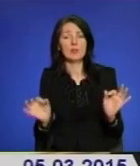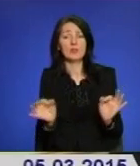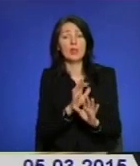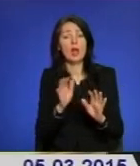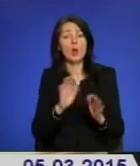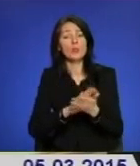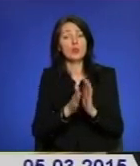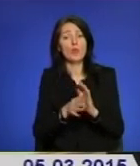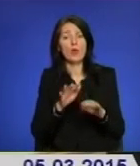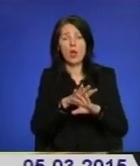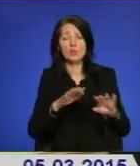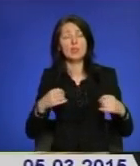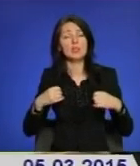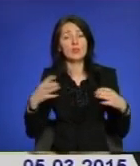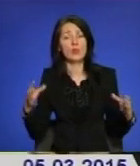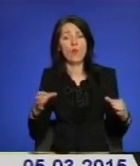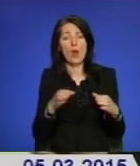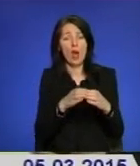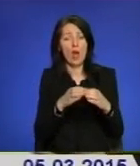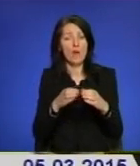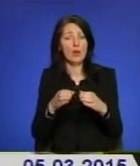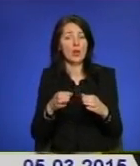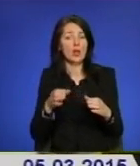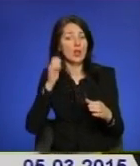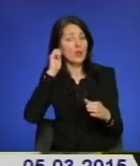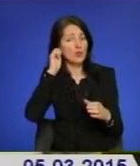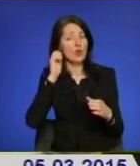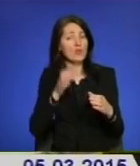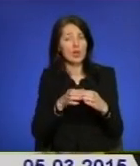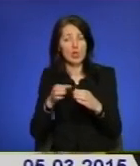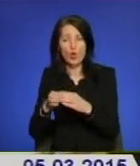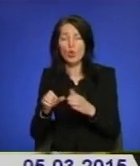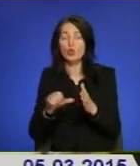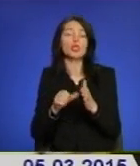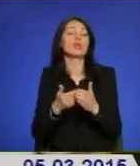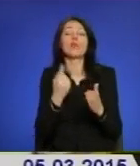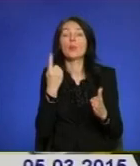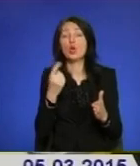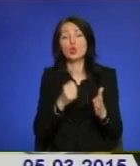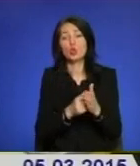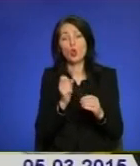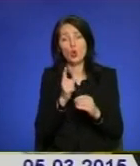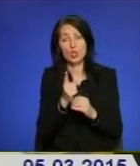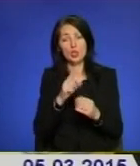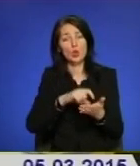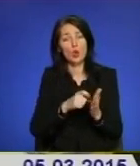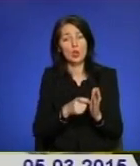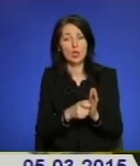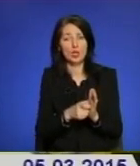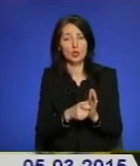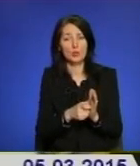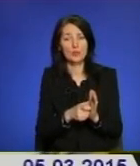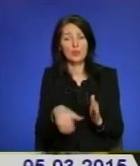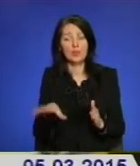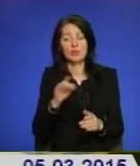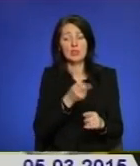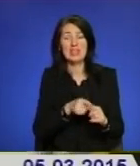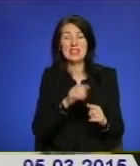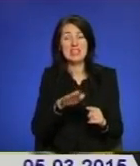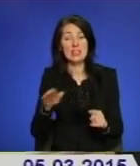святкова. Вікові категорії учасників від 1 до 11 класу. Усі ці